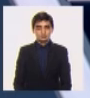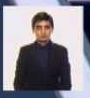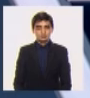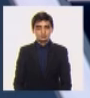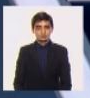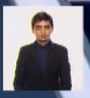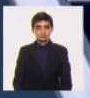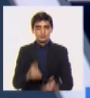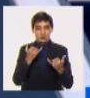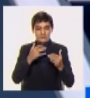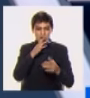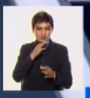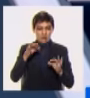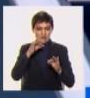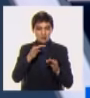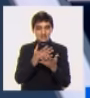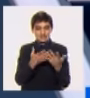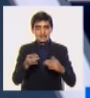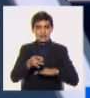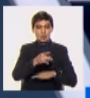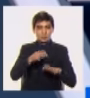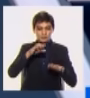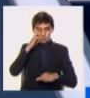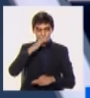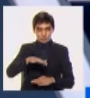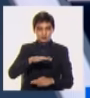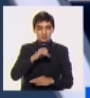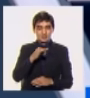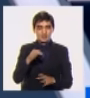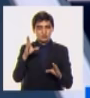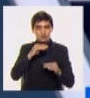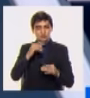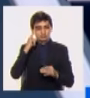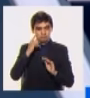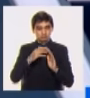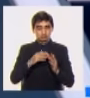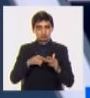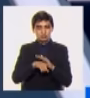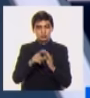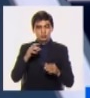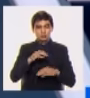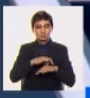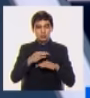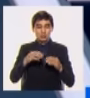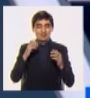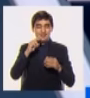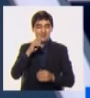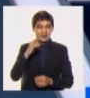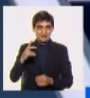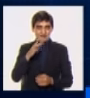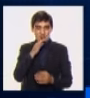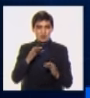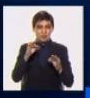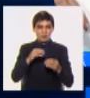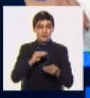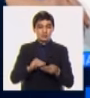тем временем в нескольких регионах республики уже задумались над тем чтобы вновь ужесточить карантинные меры этот